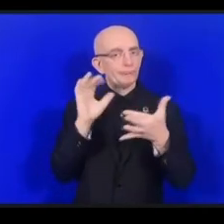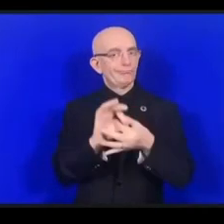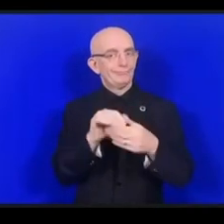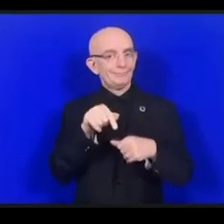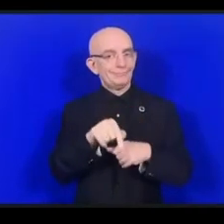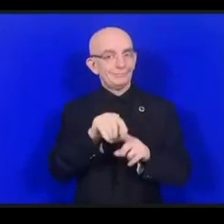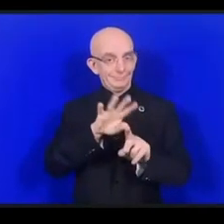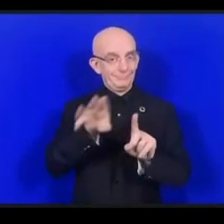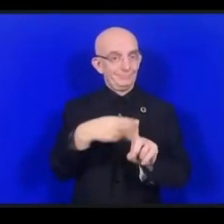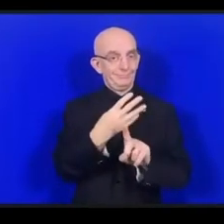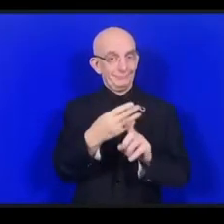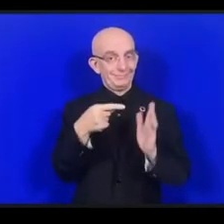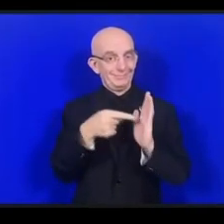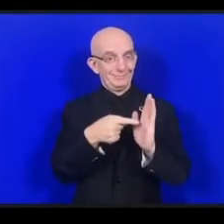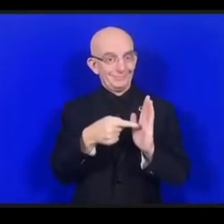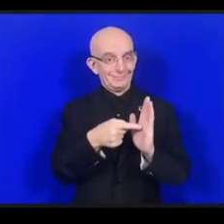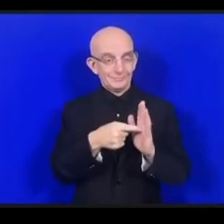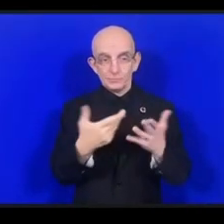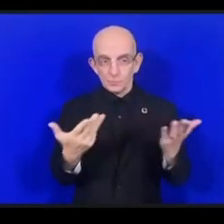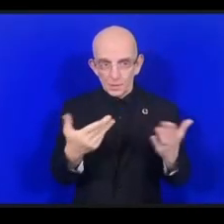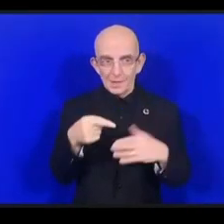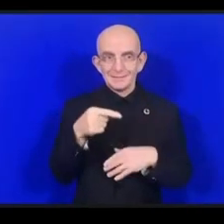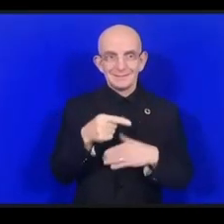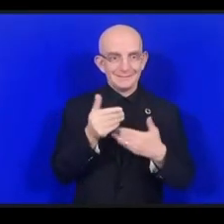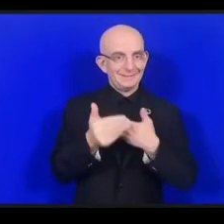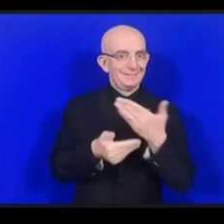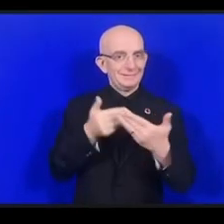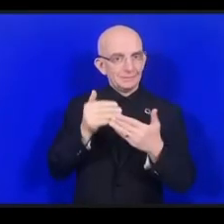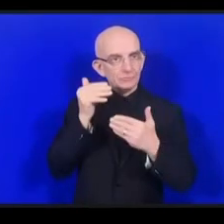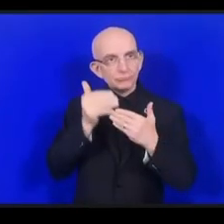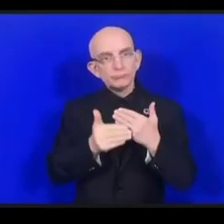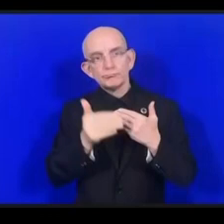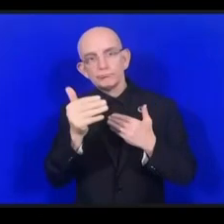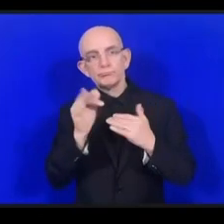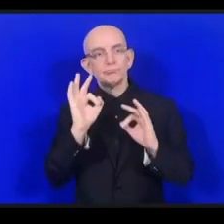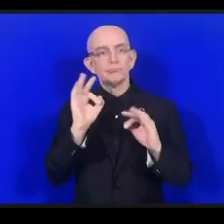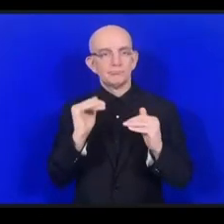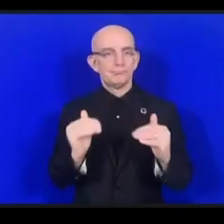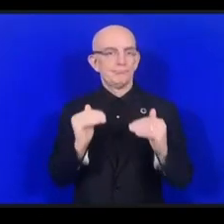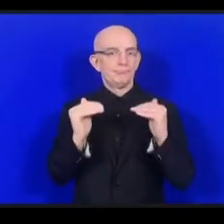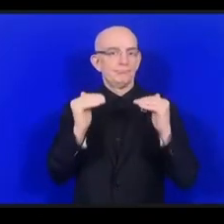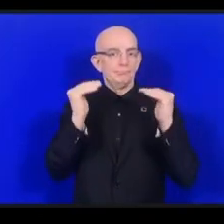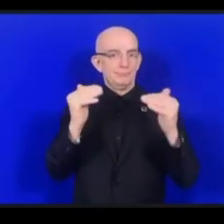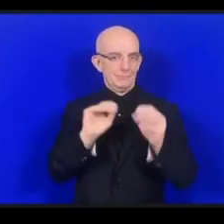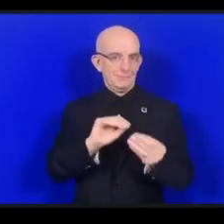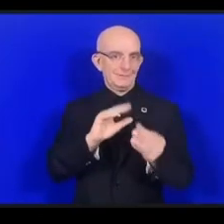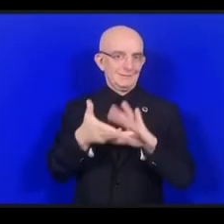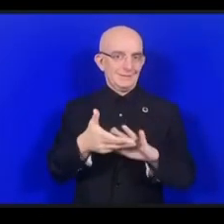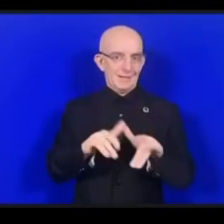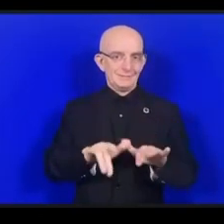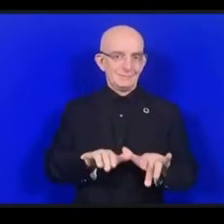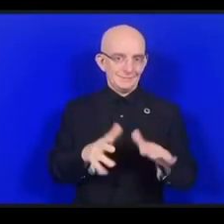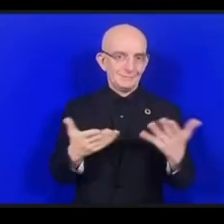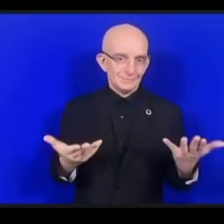些困境，以及在打造美好未来的时候，我们的一些想法。